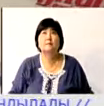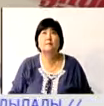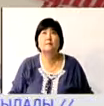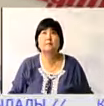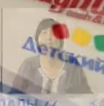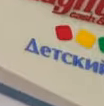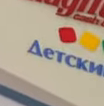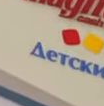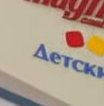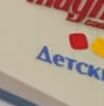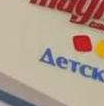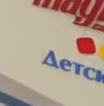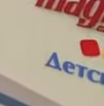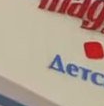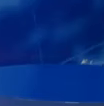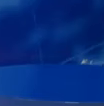Қызылорда телеарнасы.